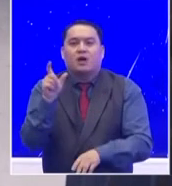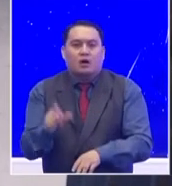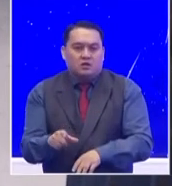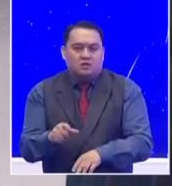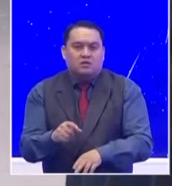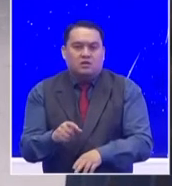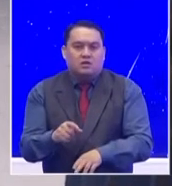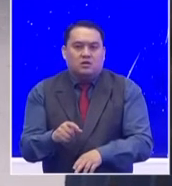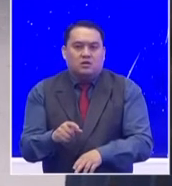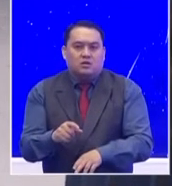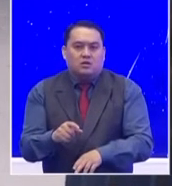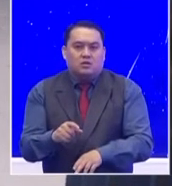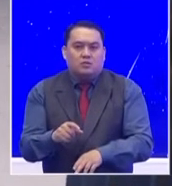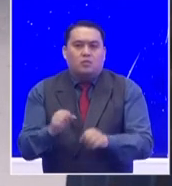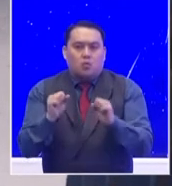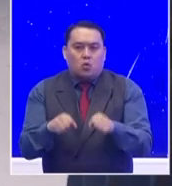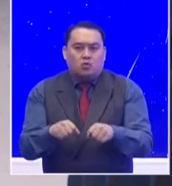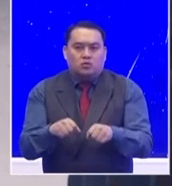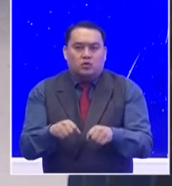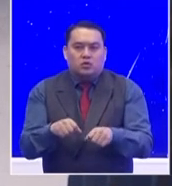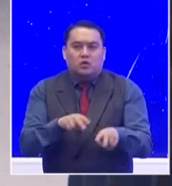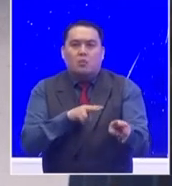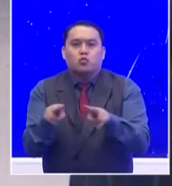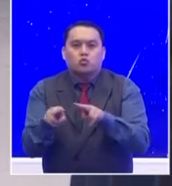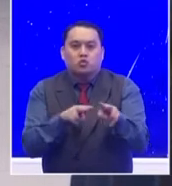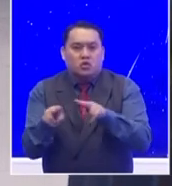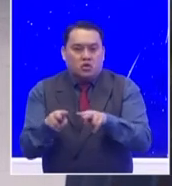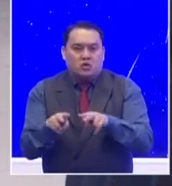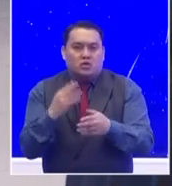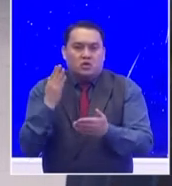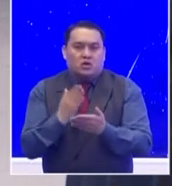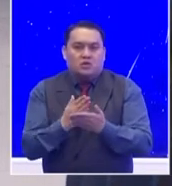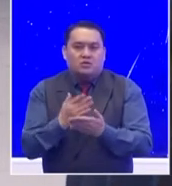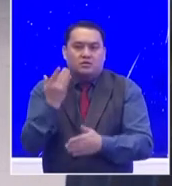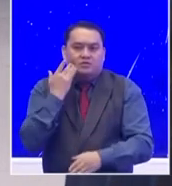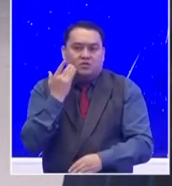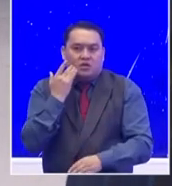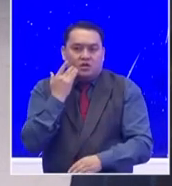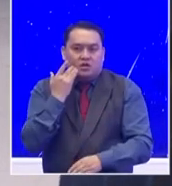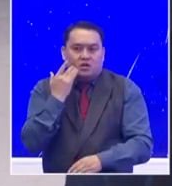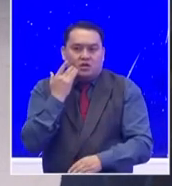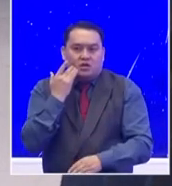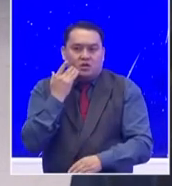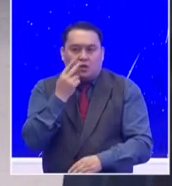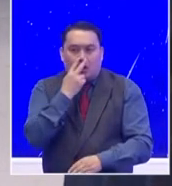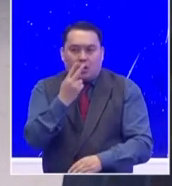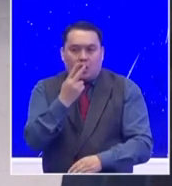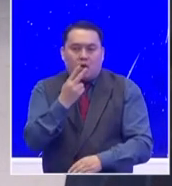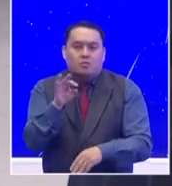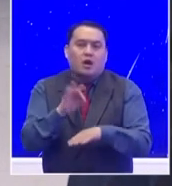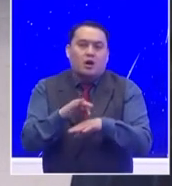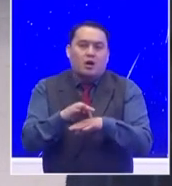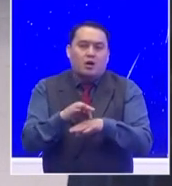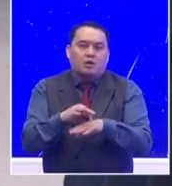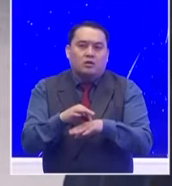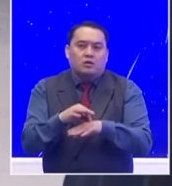кроме бесконтактной термометрии, проводят визуальное наблюдение. Почему? Потому что не всегда подозреваемые либо больные